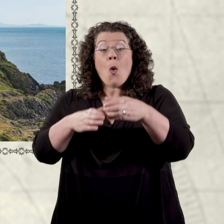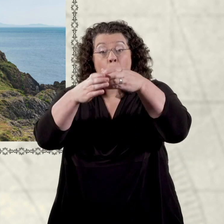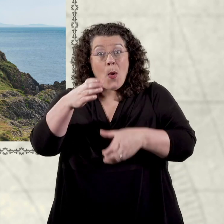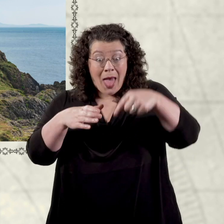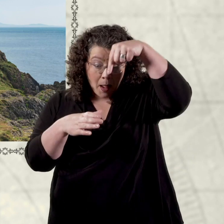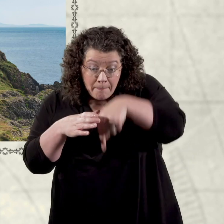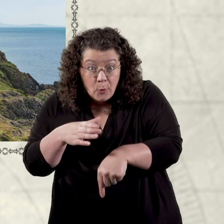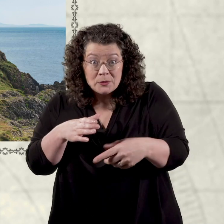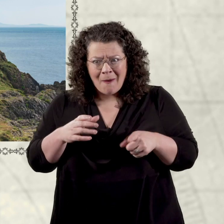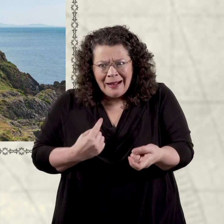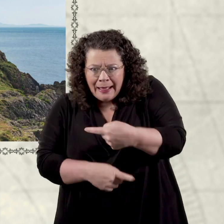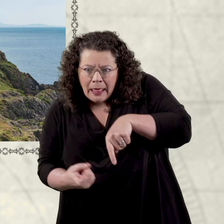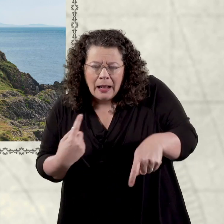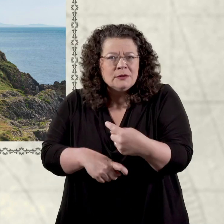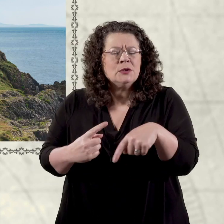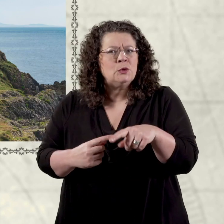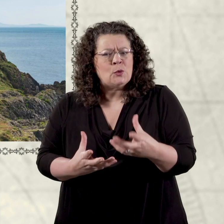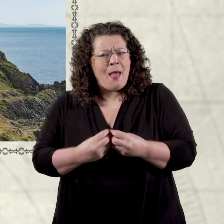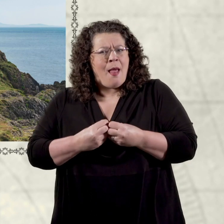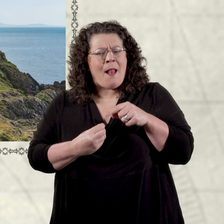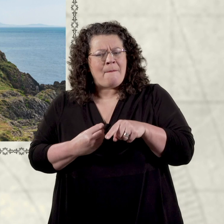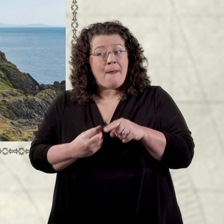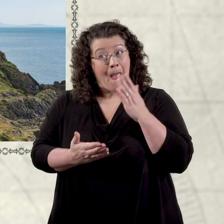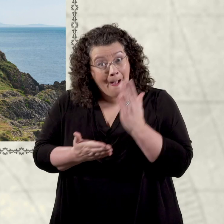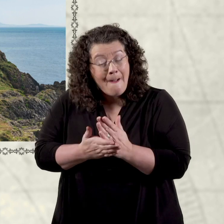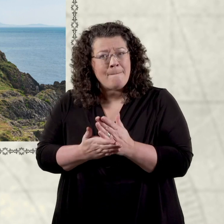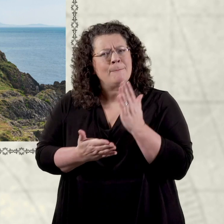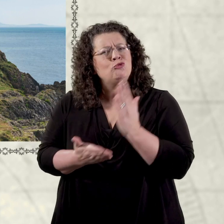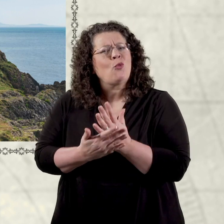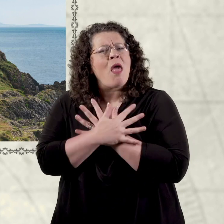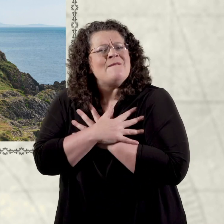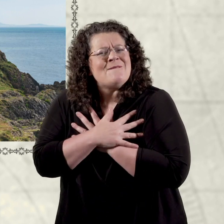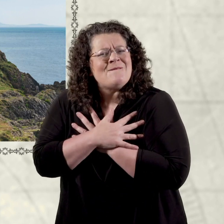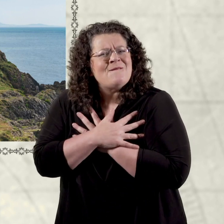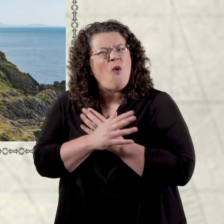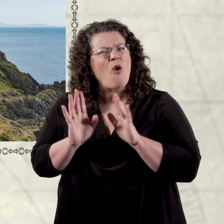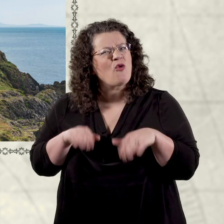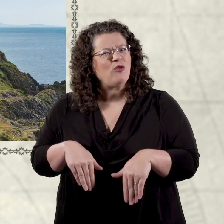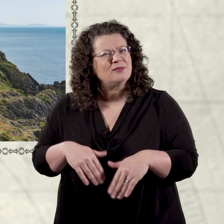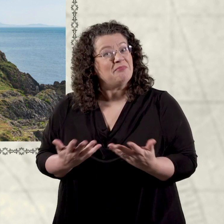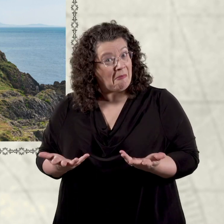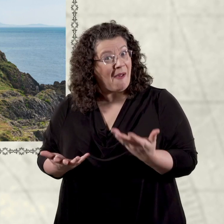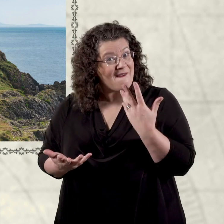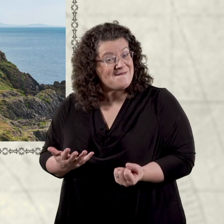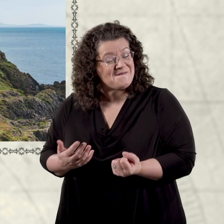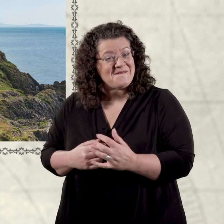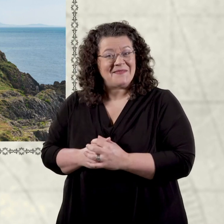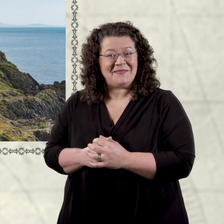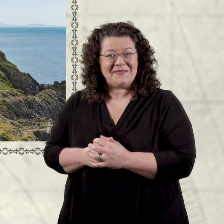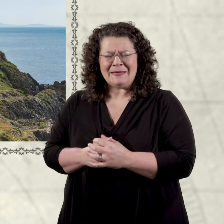Mae'r slywod sydd yn byw yn nŵr y ffynon yn gallu deud wrthach chi os ydych cariad yn un gwir neu un ffôl.